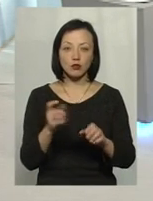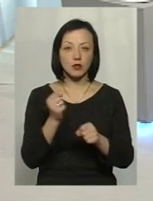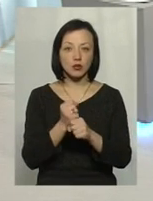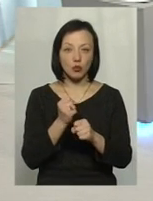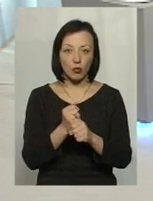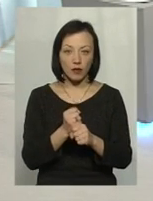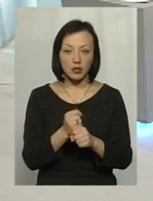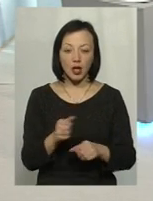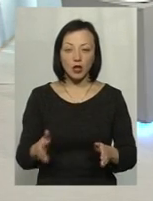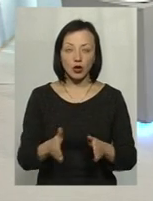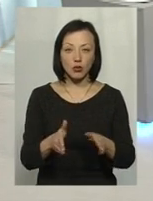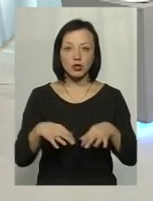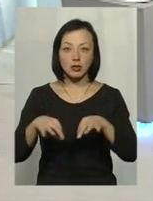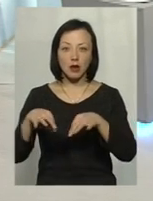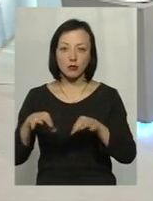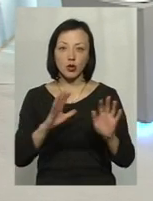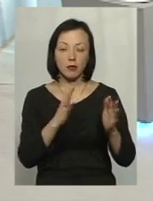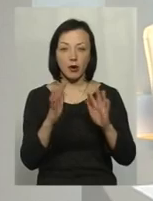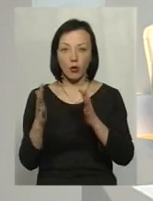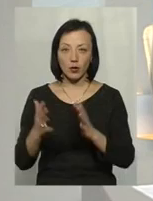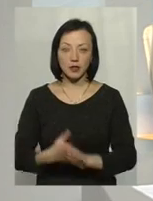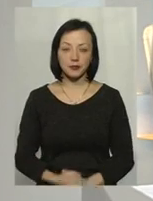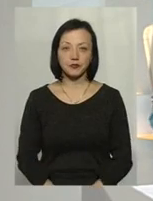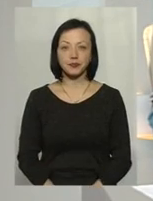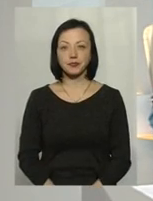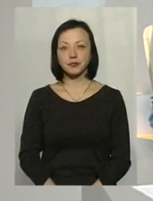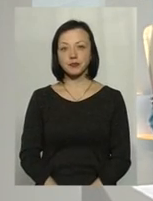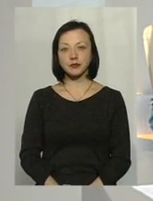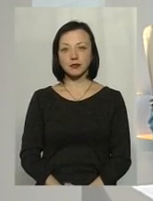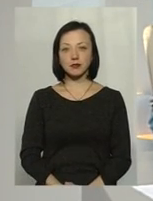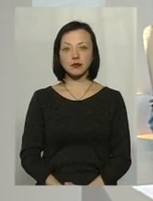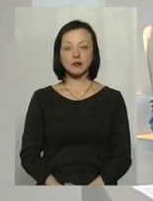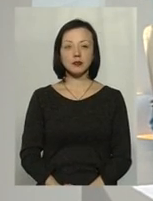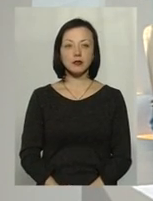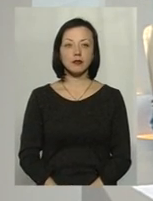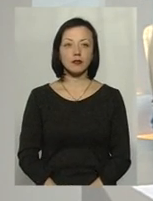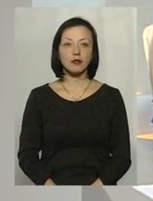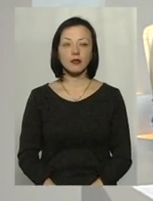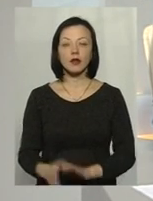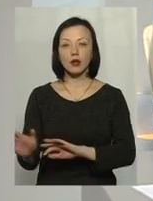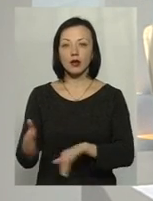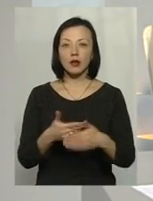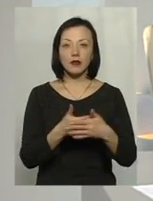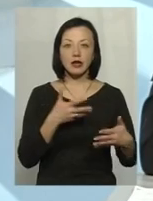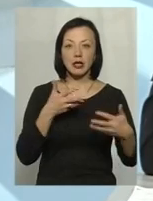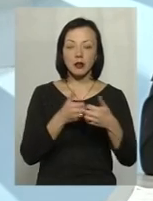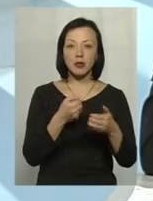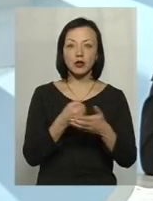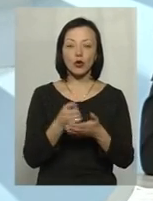скоїлися дорожньо-транспортні пригоди. Від ДТП до